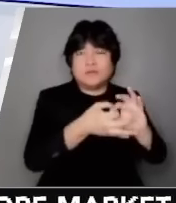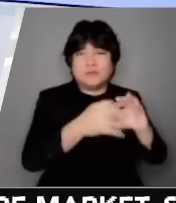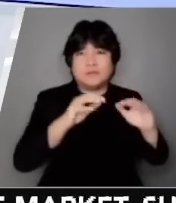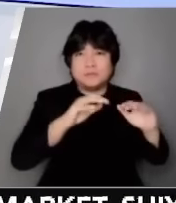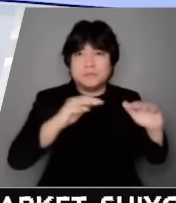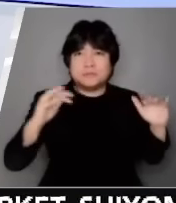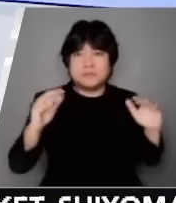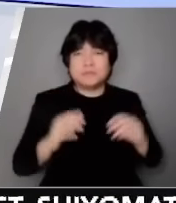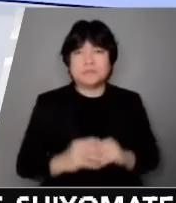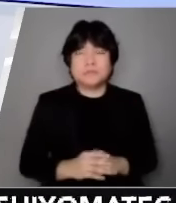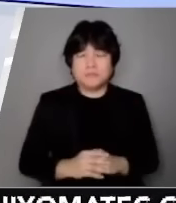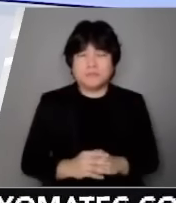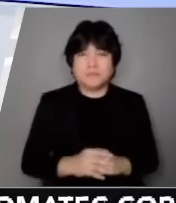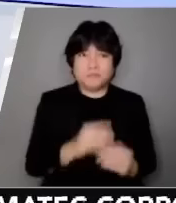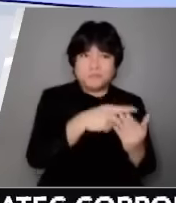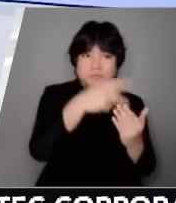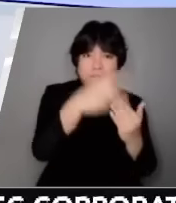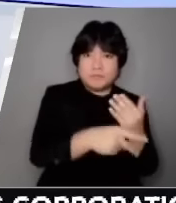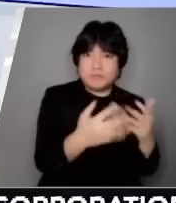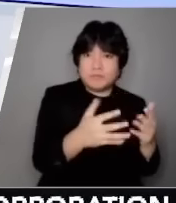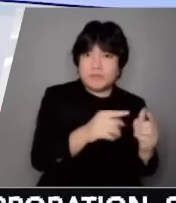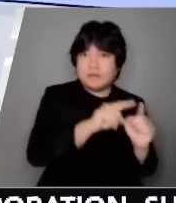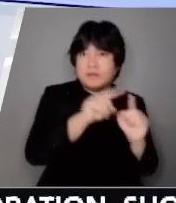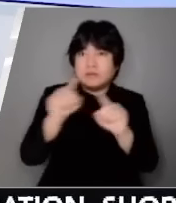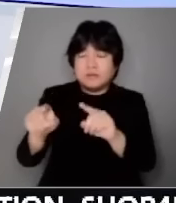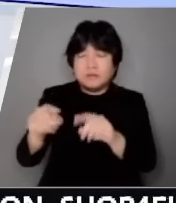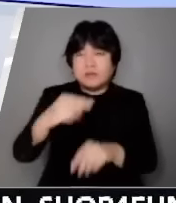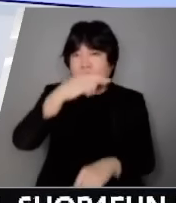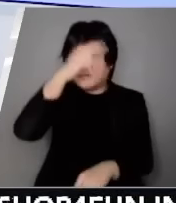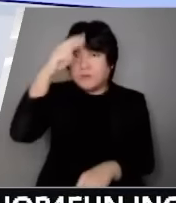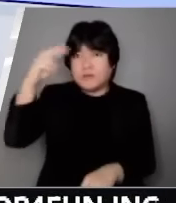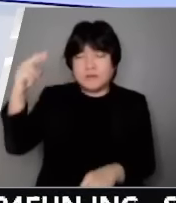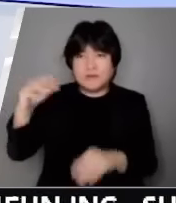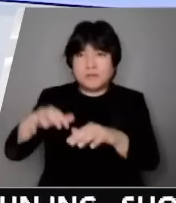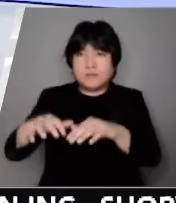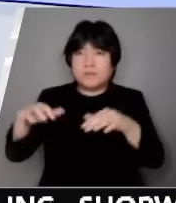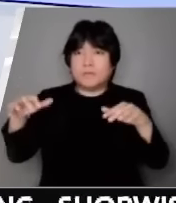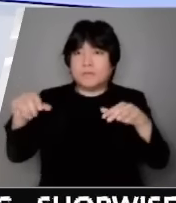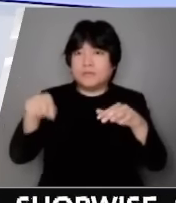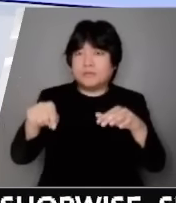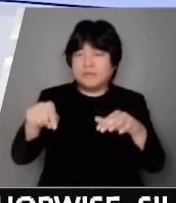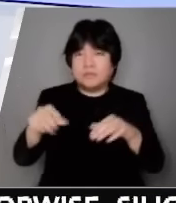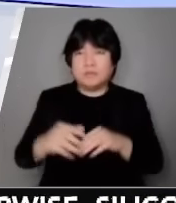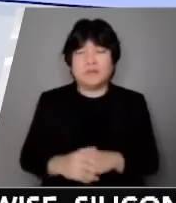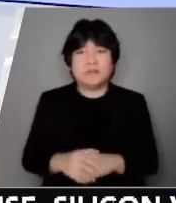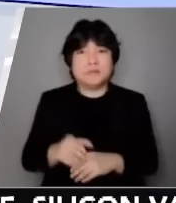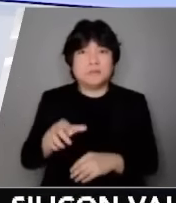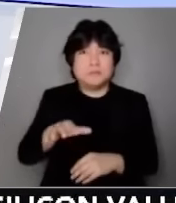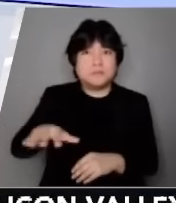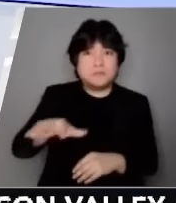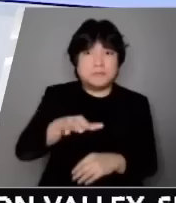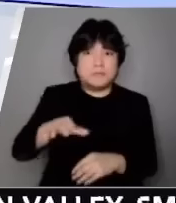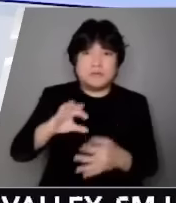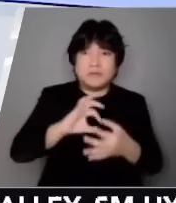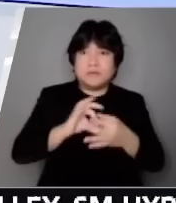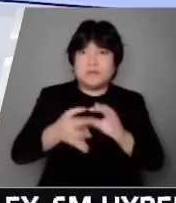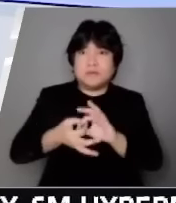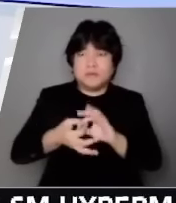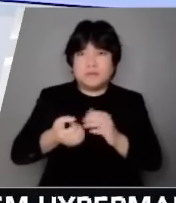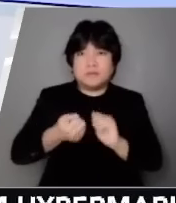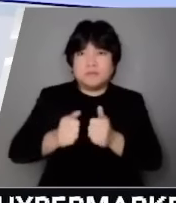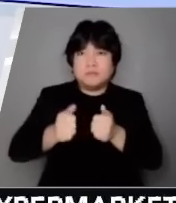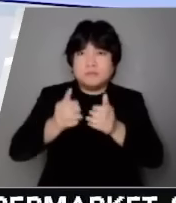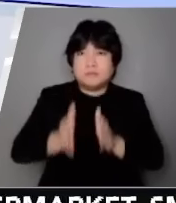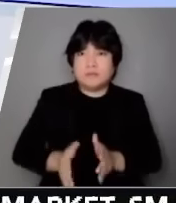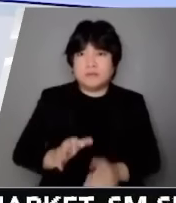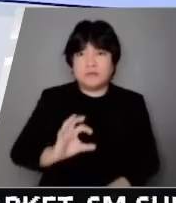sa Rizal Memorial Sports Complex kung saan nagpasalamat at nagbigay ng mensahe ang mga Olympic medalist. Balitang